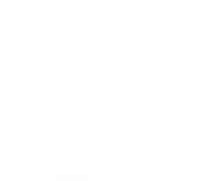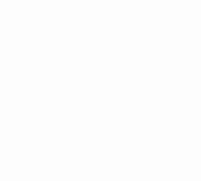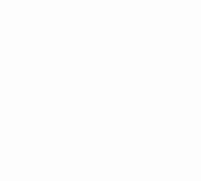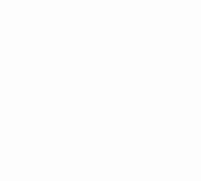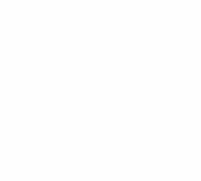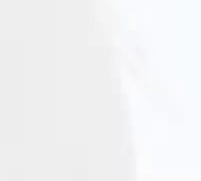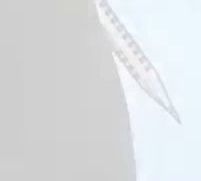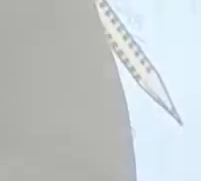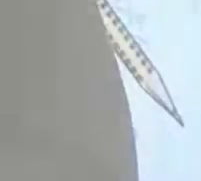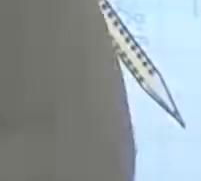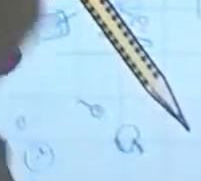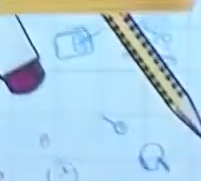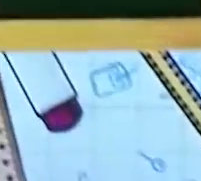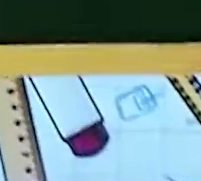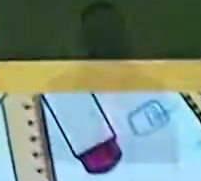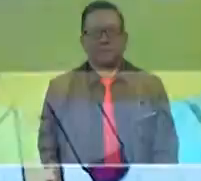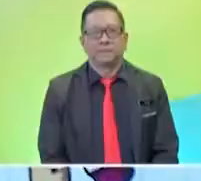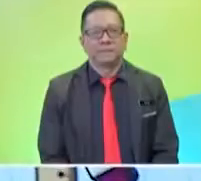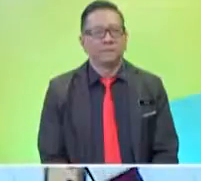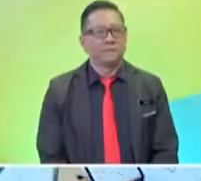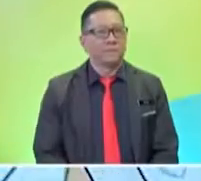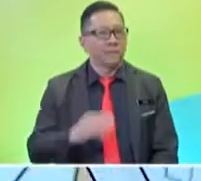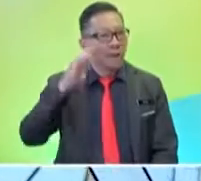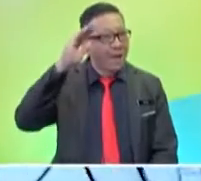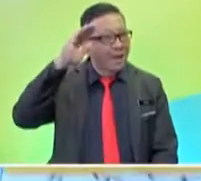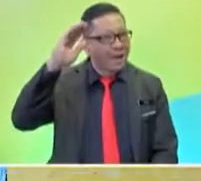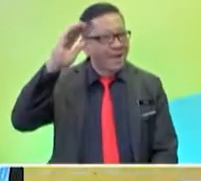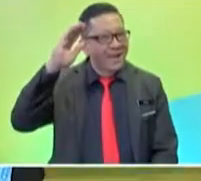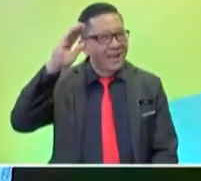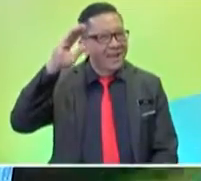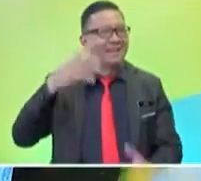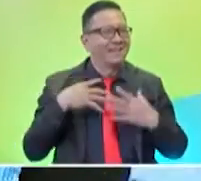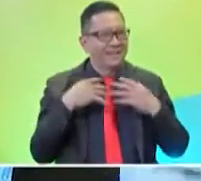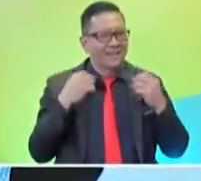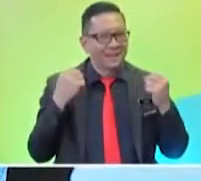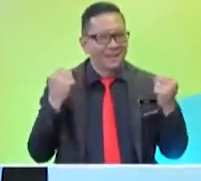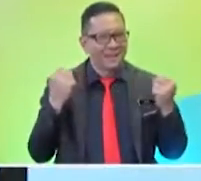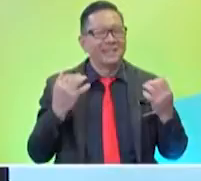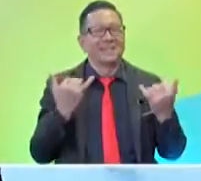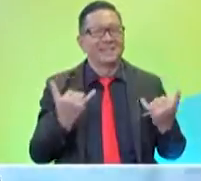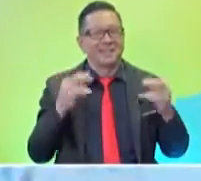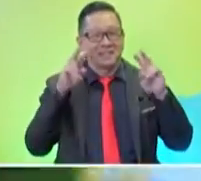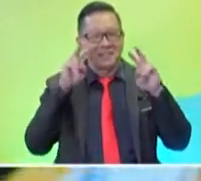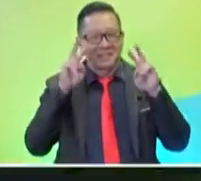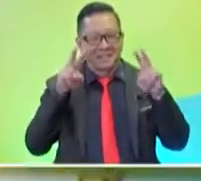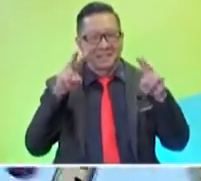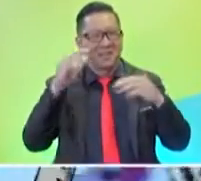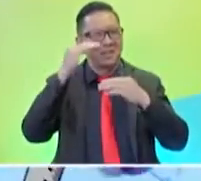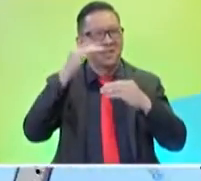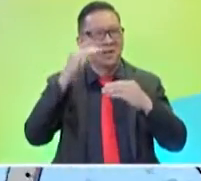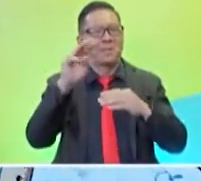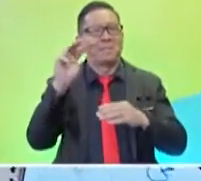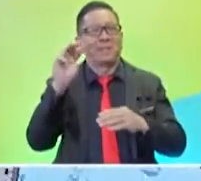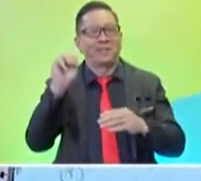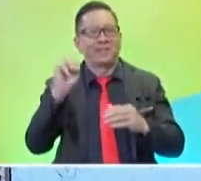Didik TV KPM. Hai, apa khabar? Anda sedang menonton slot tahap 1 di Didik TV